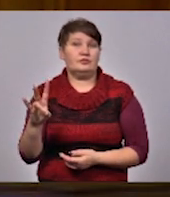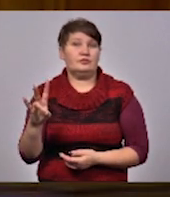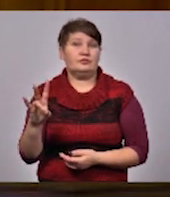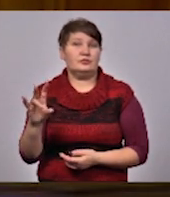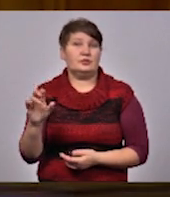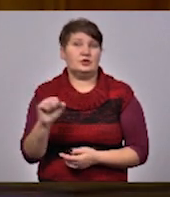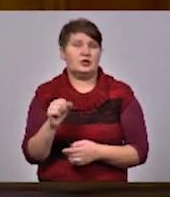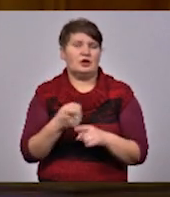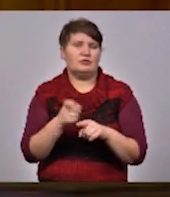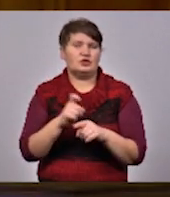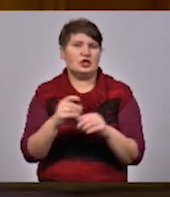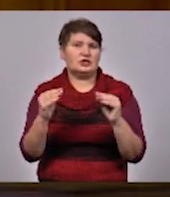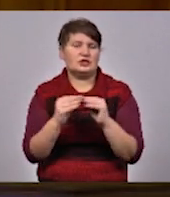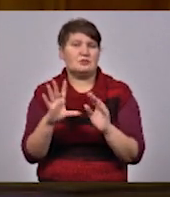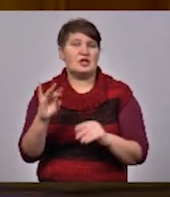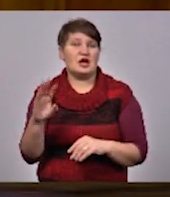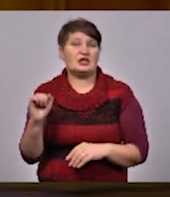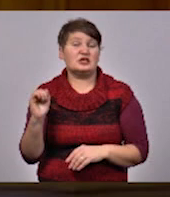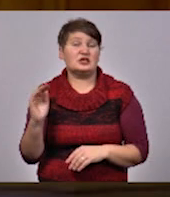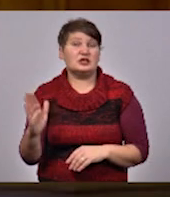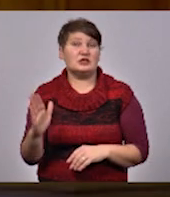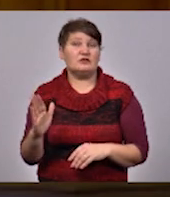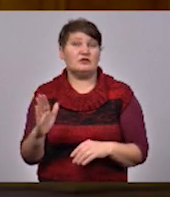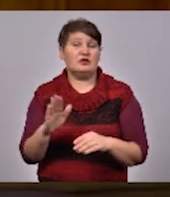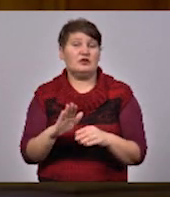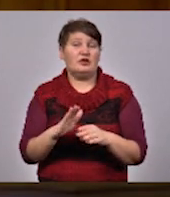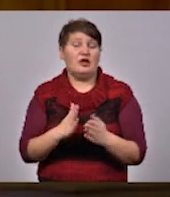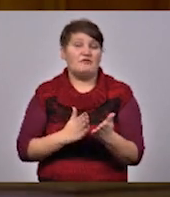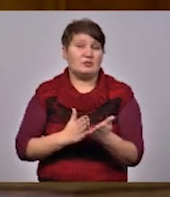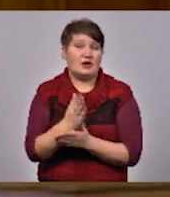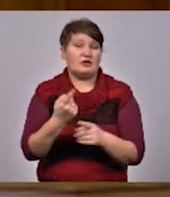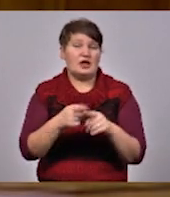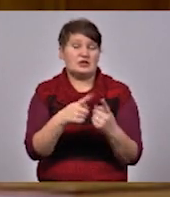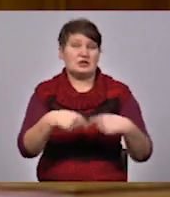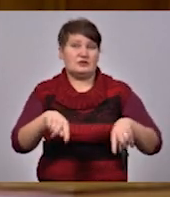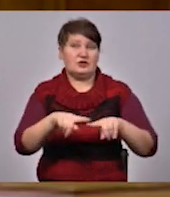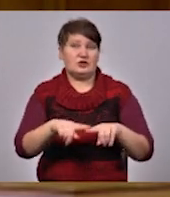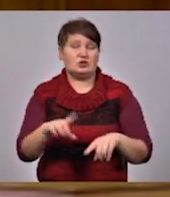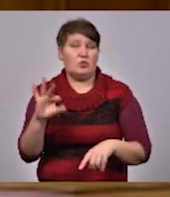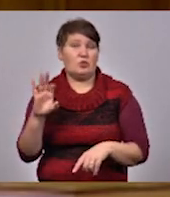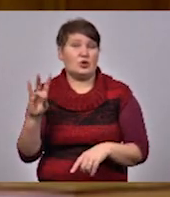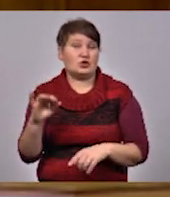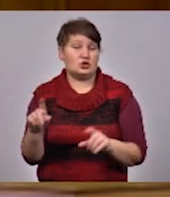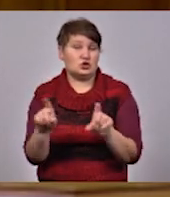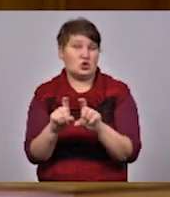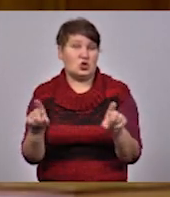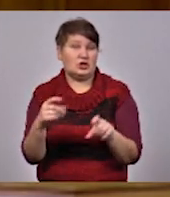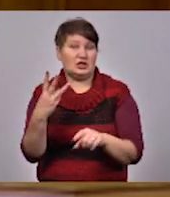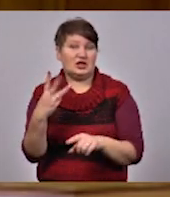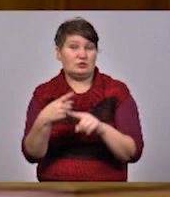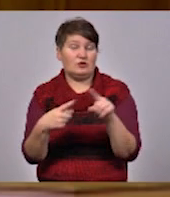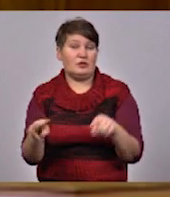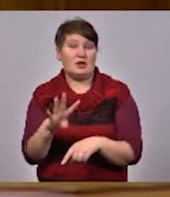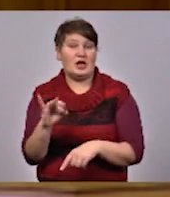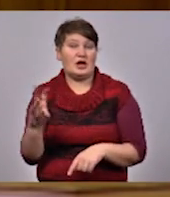більше ніж 10 мільярдів якраз максимально відправлено на ці сфери. Це опорні школи – 3,5 мільярди, це